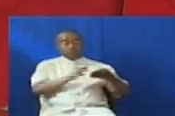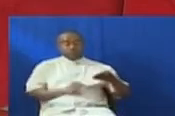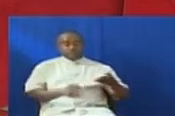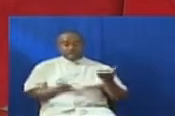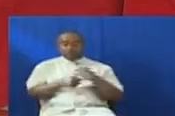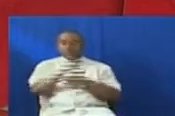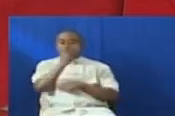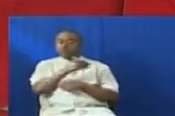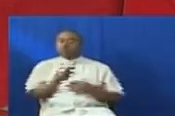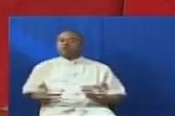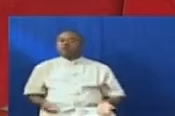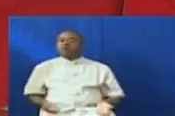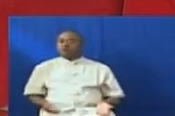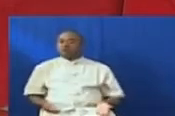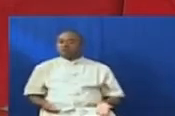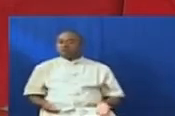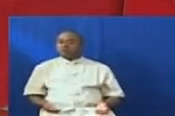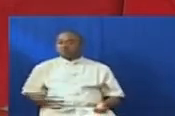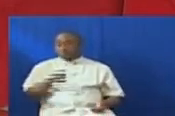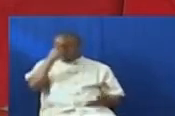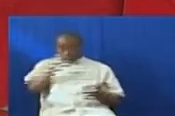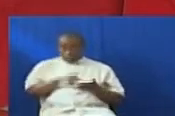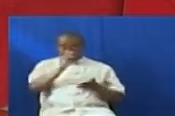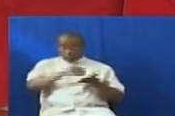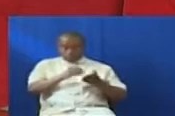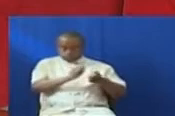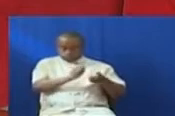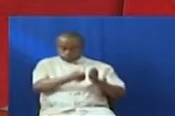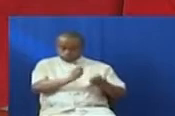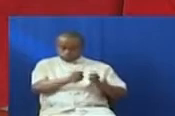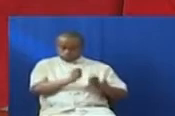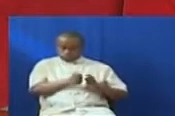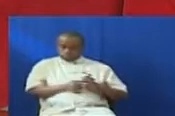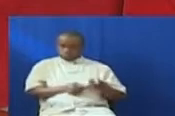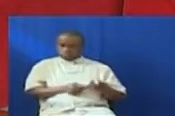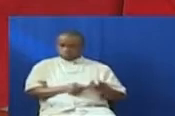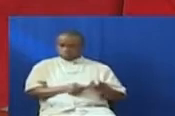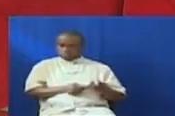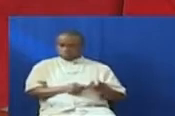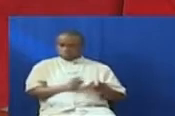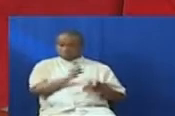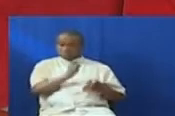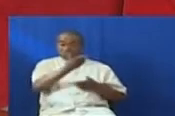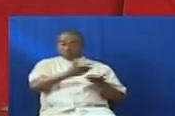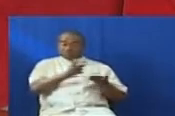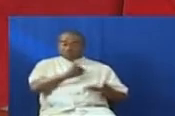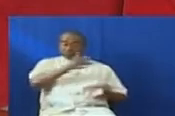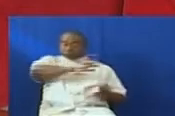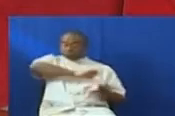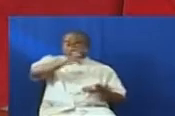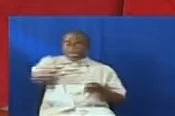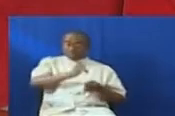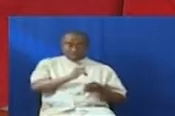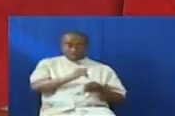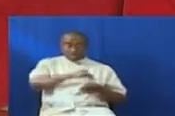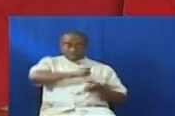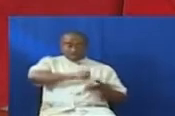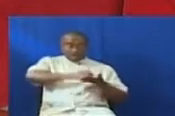kapata, kinachotakiwa ni kurekebisha tu ile fomu, lakini sio kukataa kurudisha gharama.